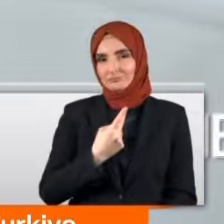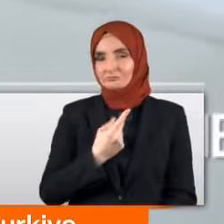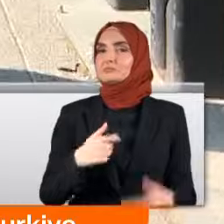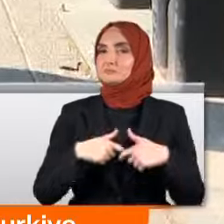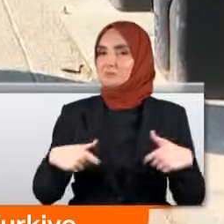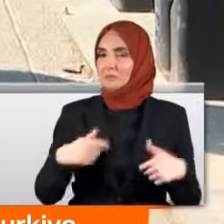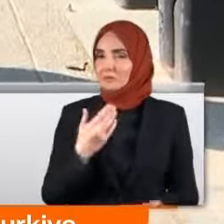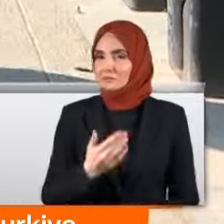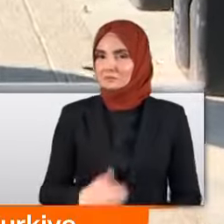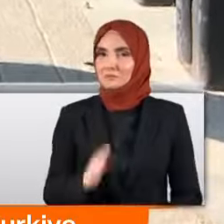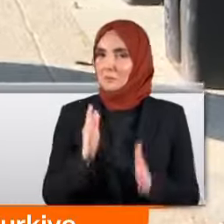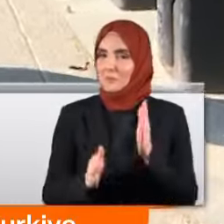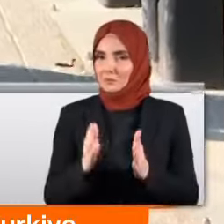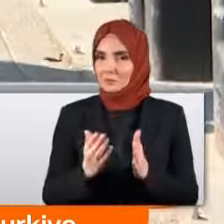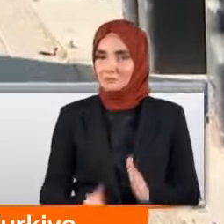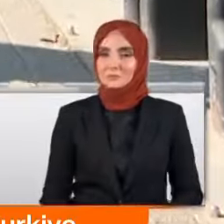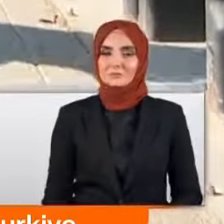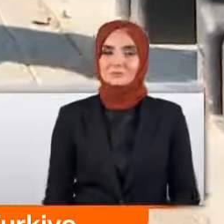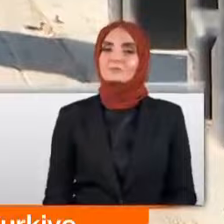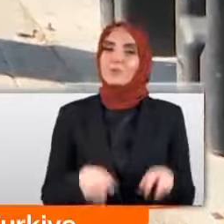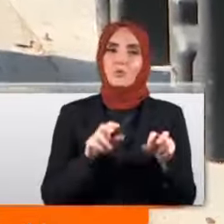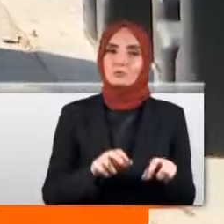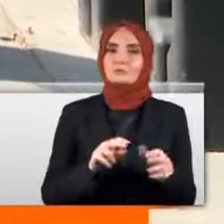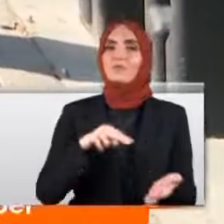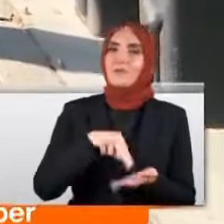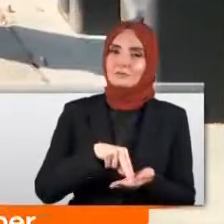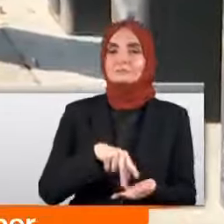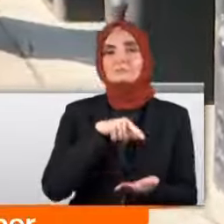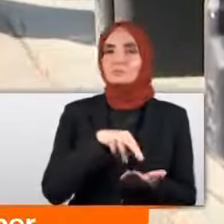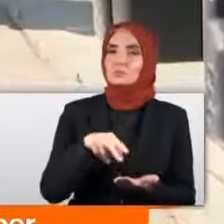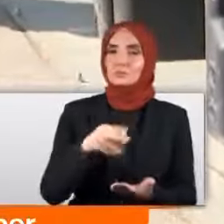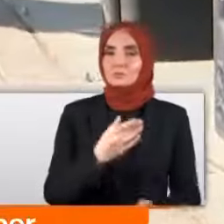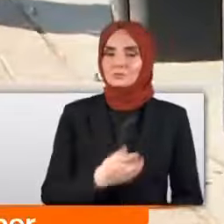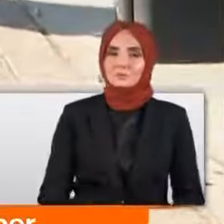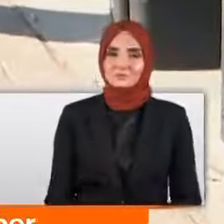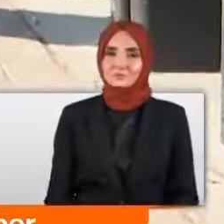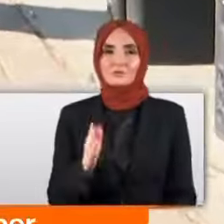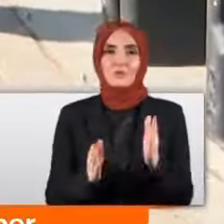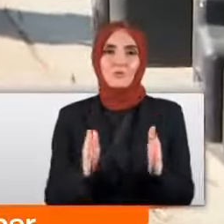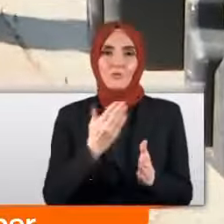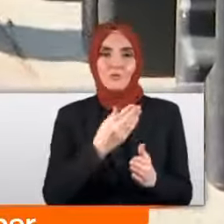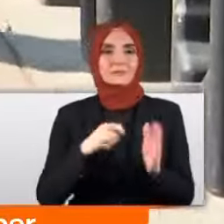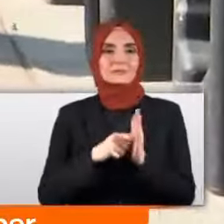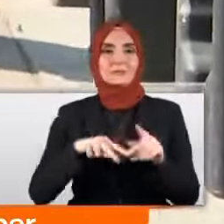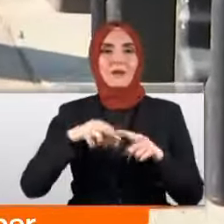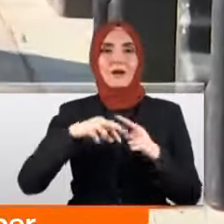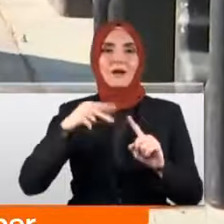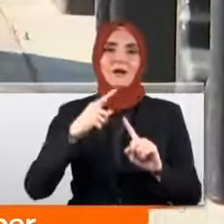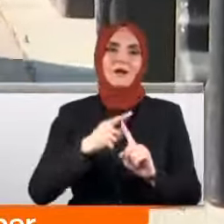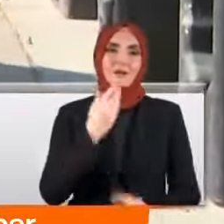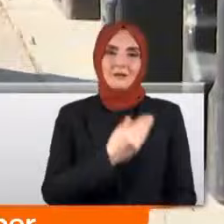robot. Otur. Kalk ve yürü. Robot Arat'ın yemek ve su talebi